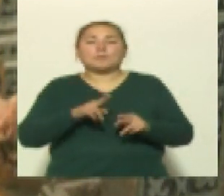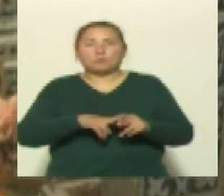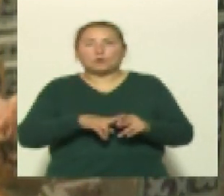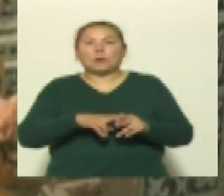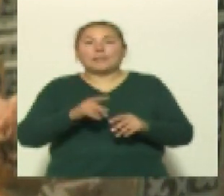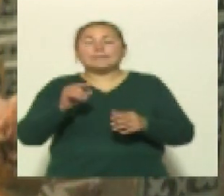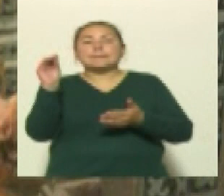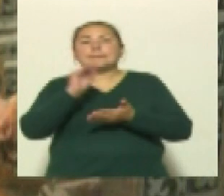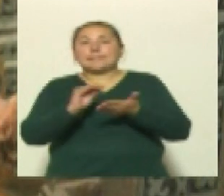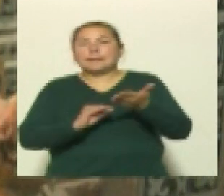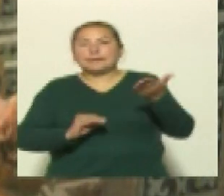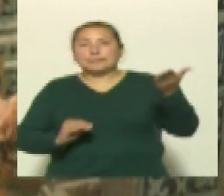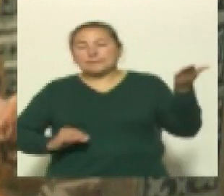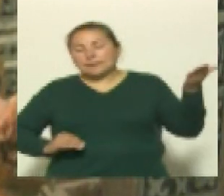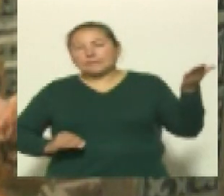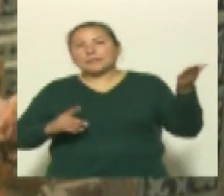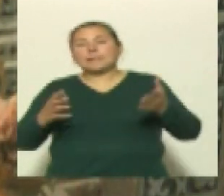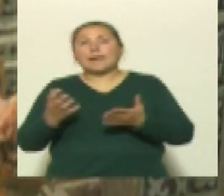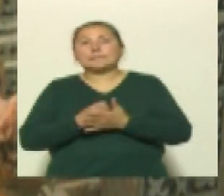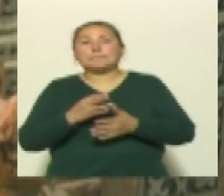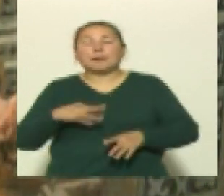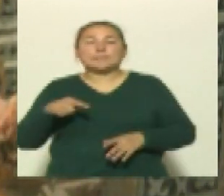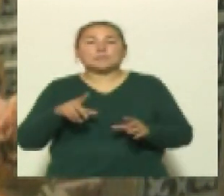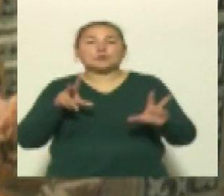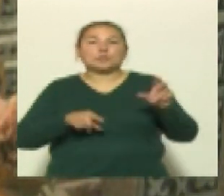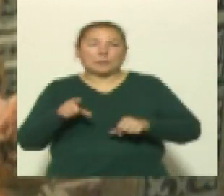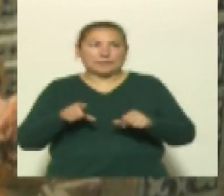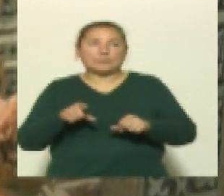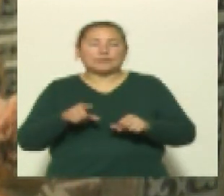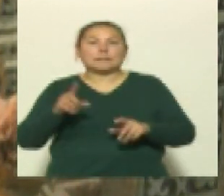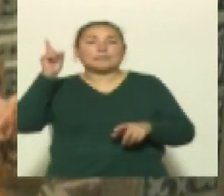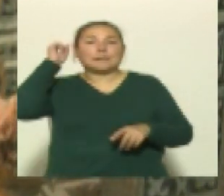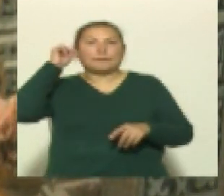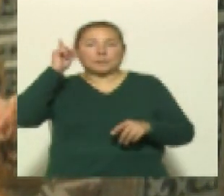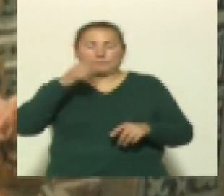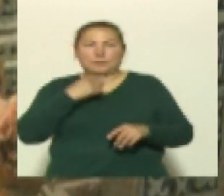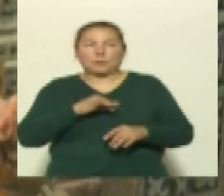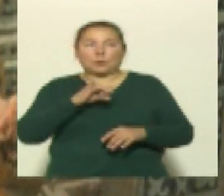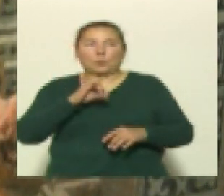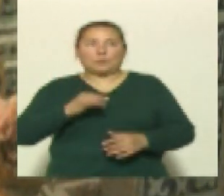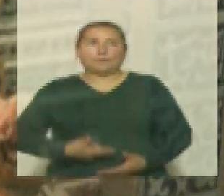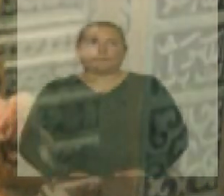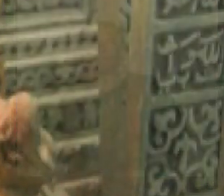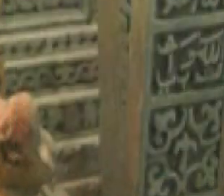тек с древнетюркские найденные в магиста также относятся к древним иероглифам